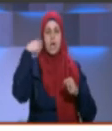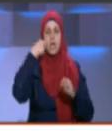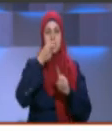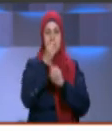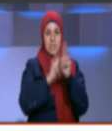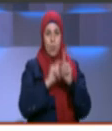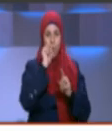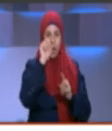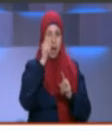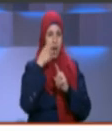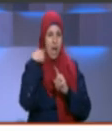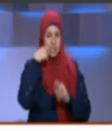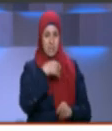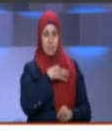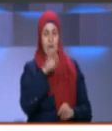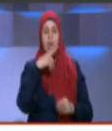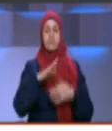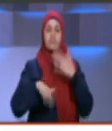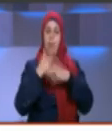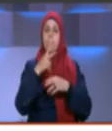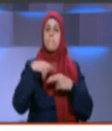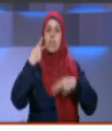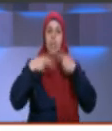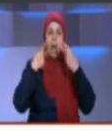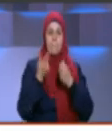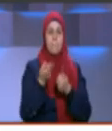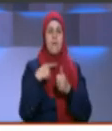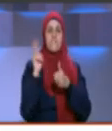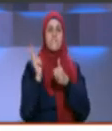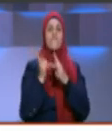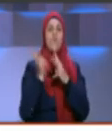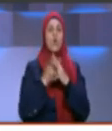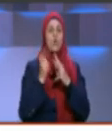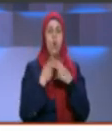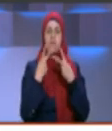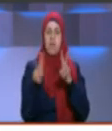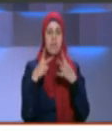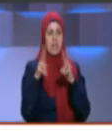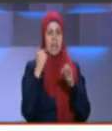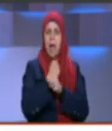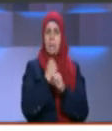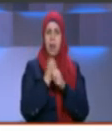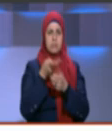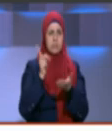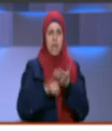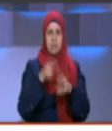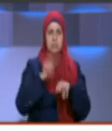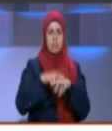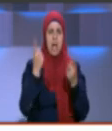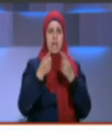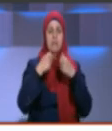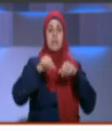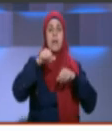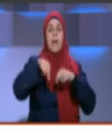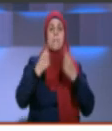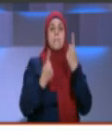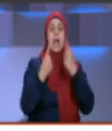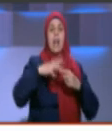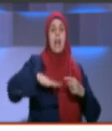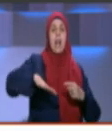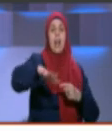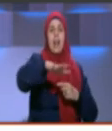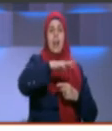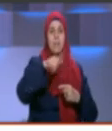عودة المطاعم والفنادق إلى العمل من جديد في المناطق الخضراء. معروف نانسي